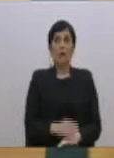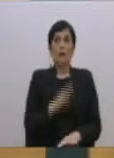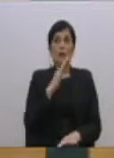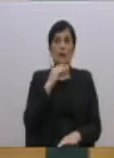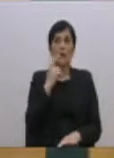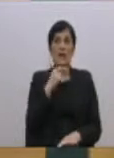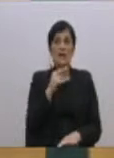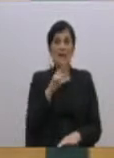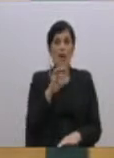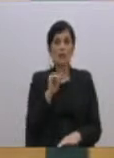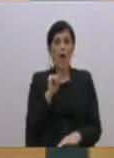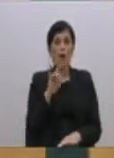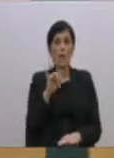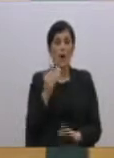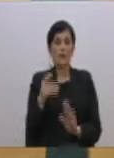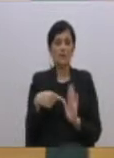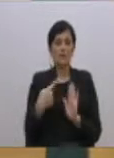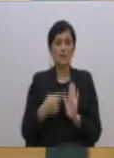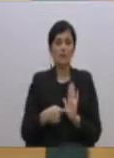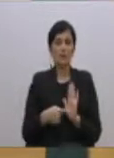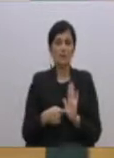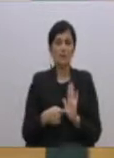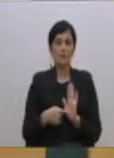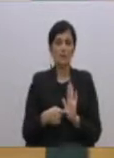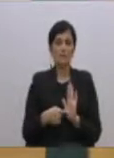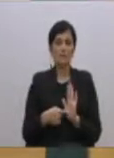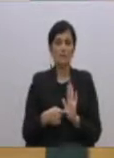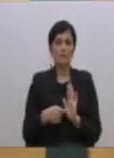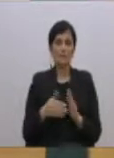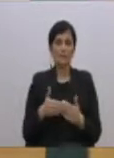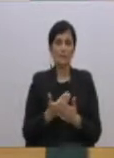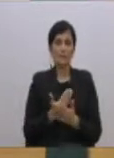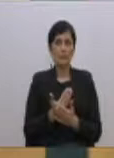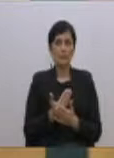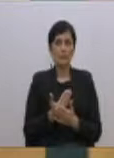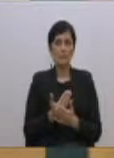Კალბატონი თეონა კუბარდია შეკითხვა იყო, ეს ახალი